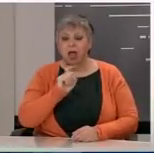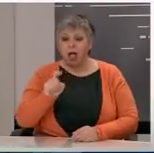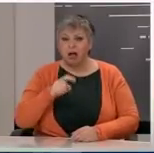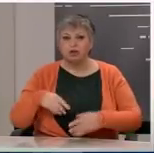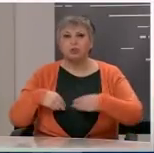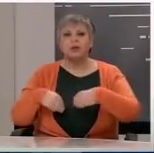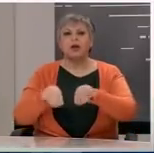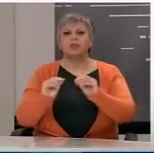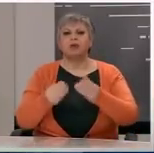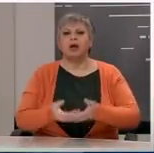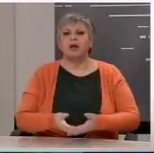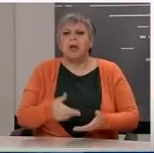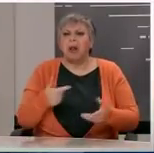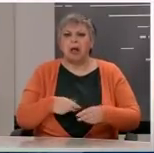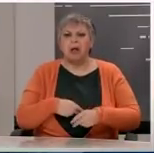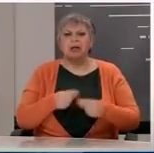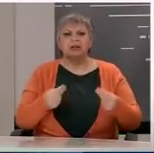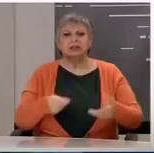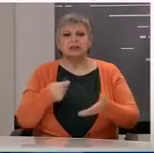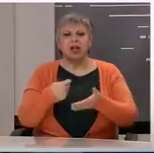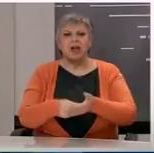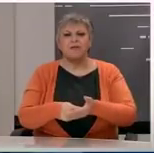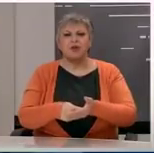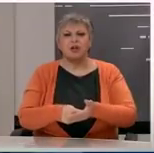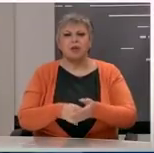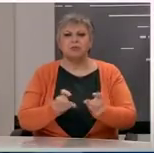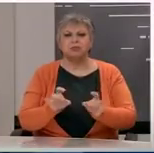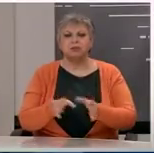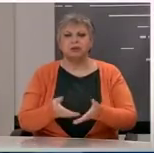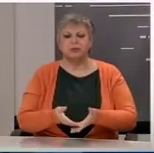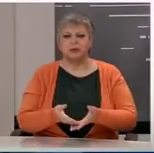τις είχατε αγγίξει? Τις είχατε πειράξει?